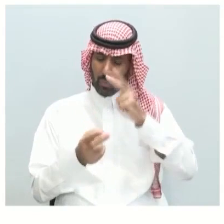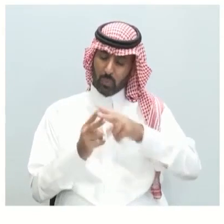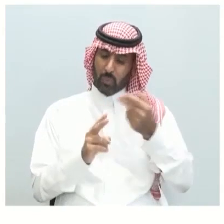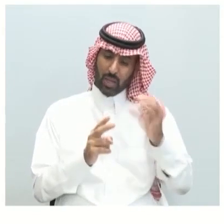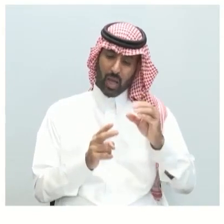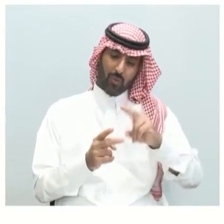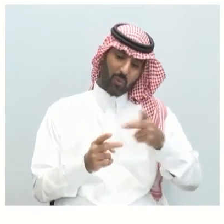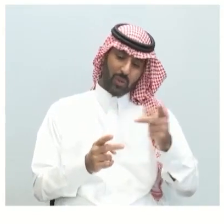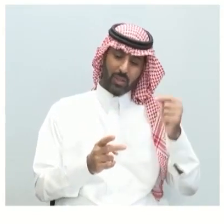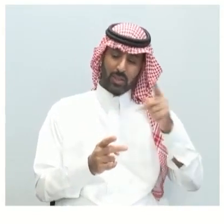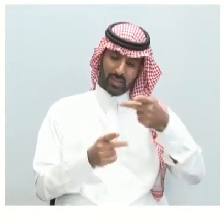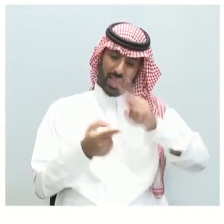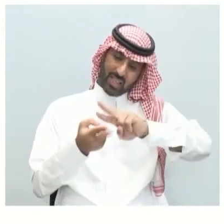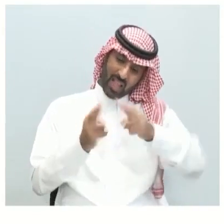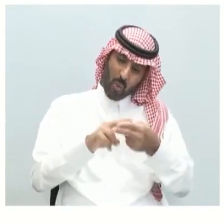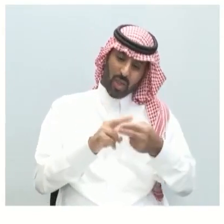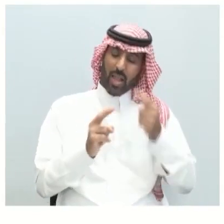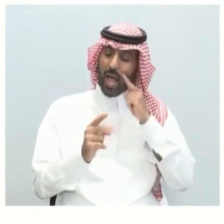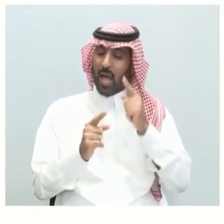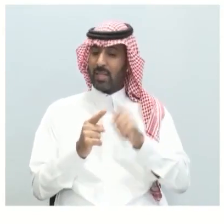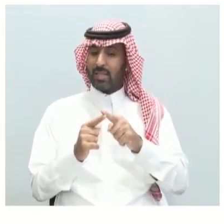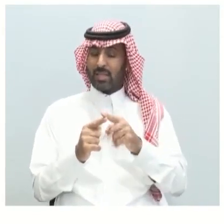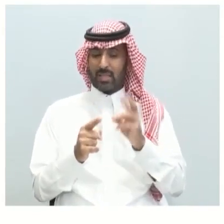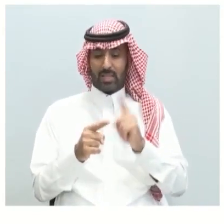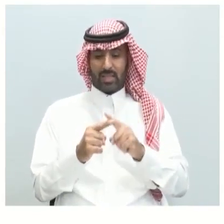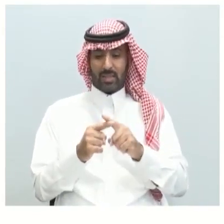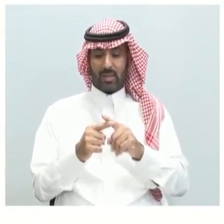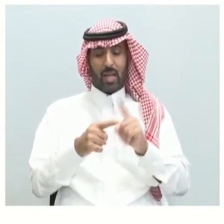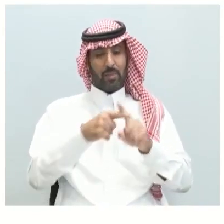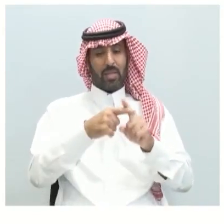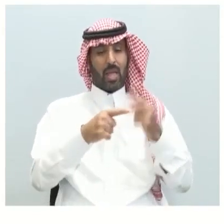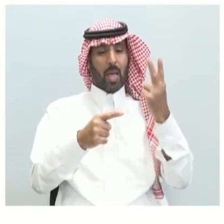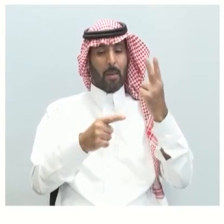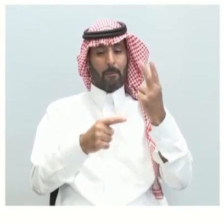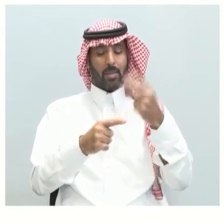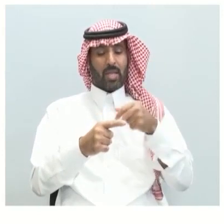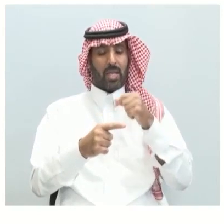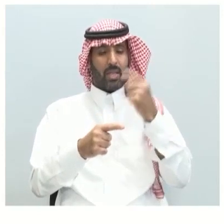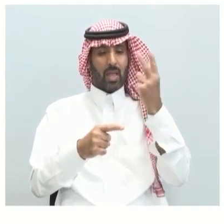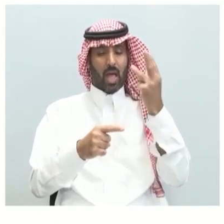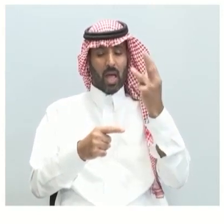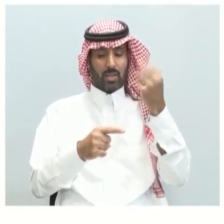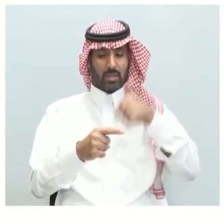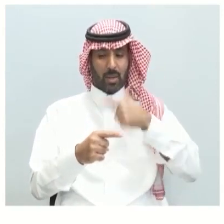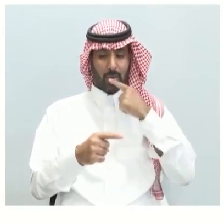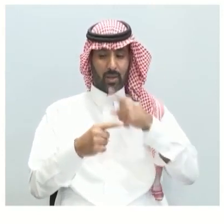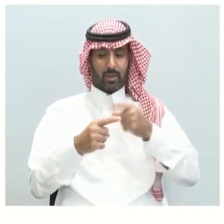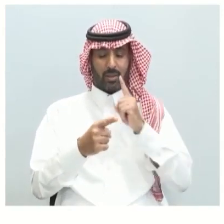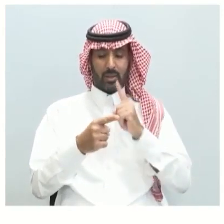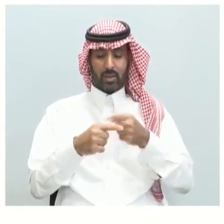السلولوز اذا بالسليلوز اذا نقوم بتحويلها عن طريق جمعها 273 ستعطيني الناتج